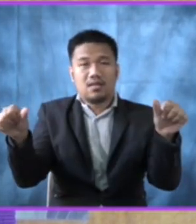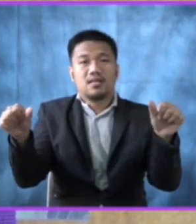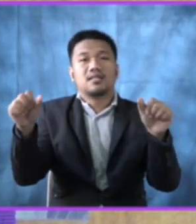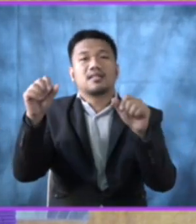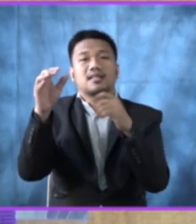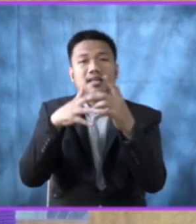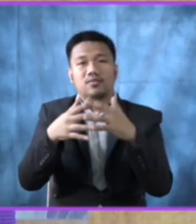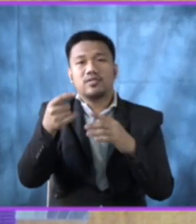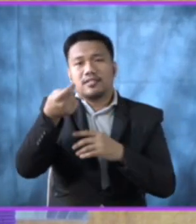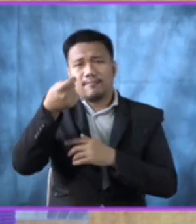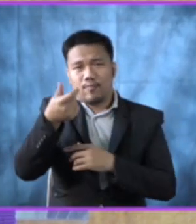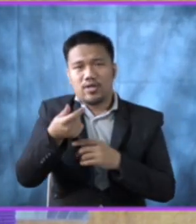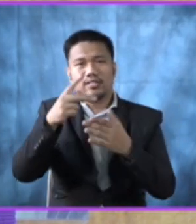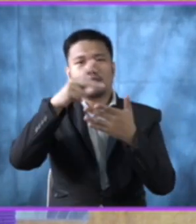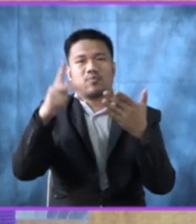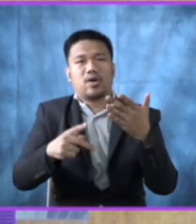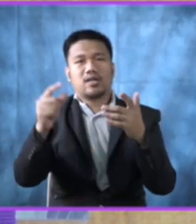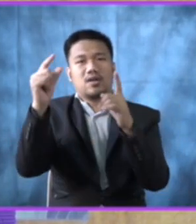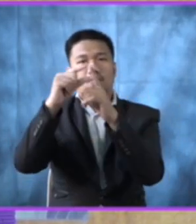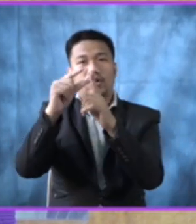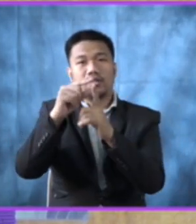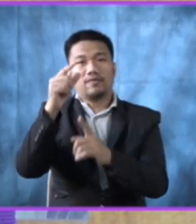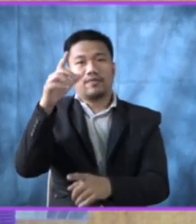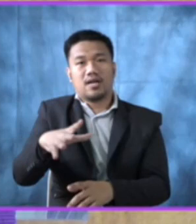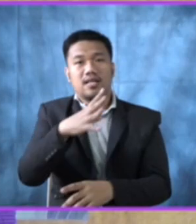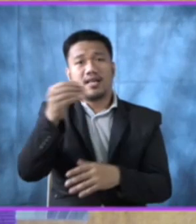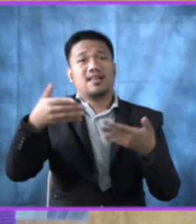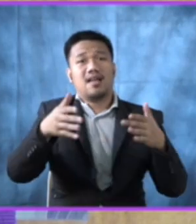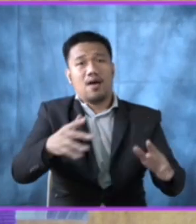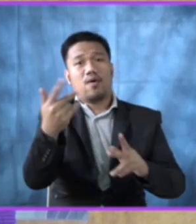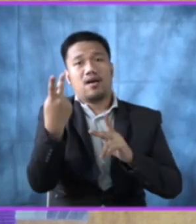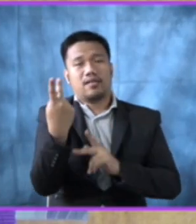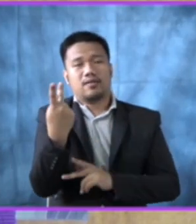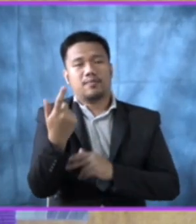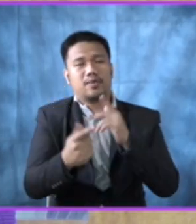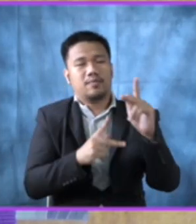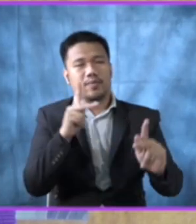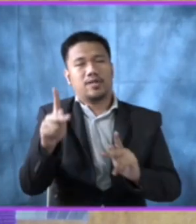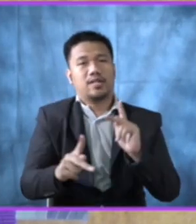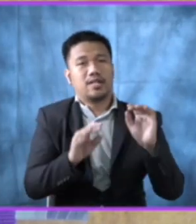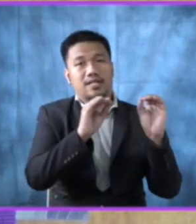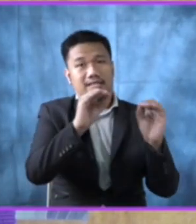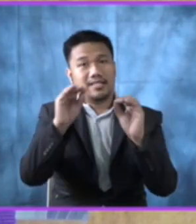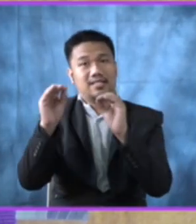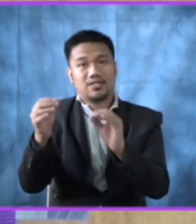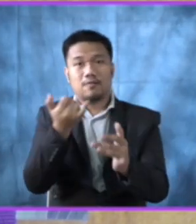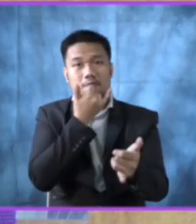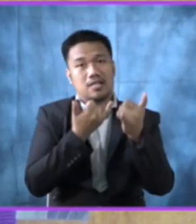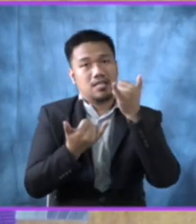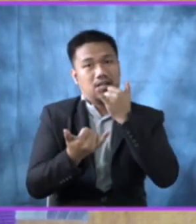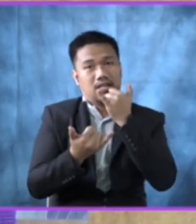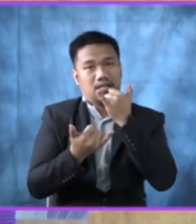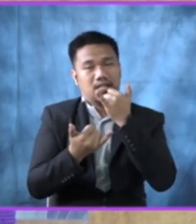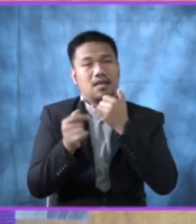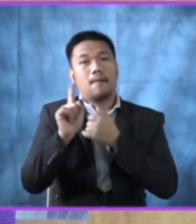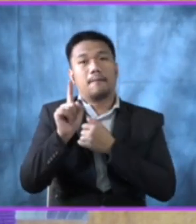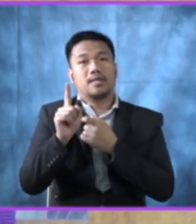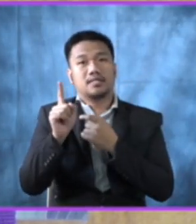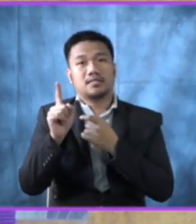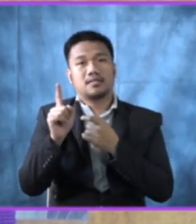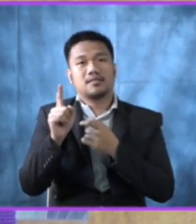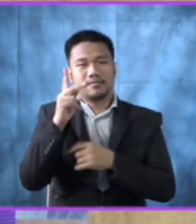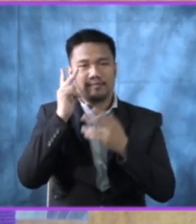Diyos at magpagaya pa at magturo pa ng mali sa iba, ay ituturing